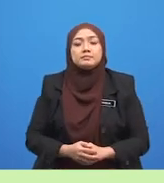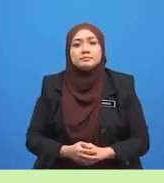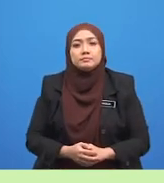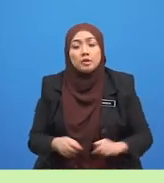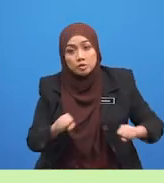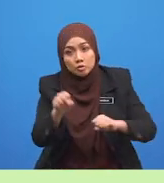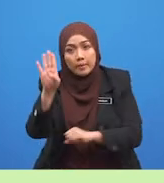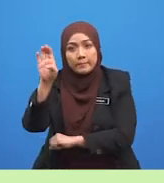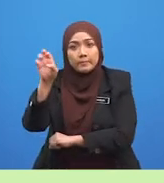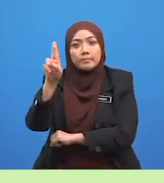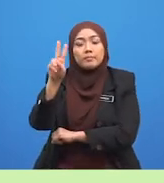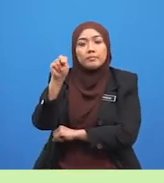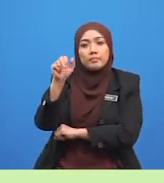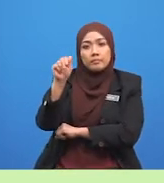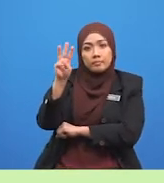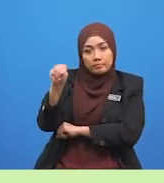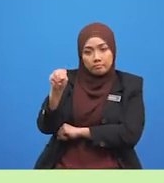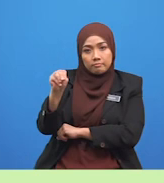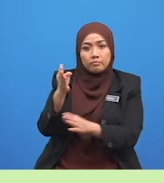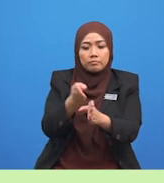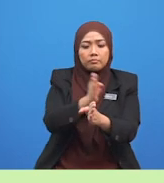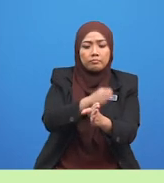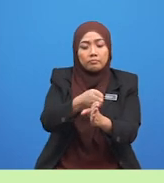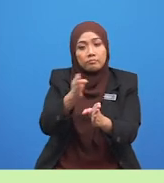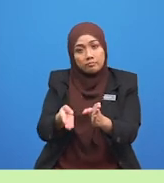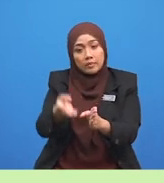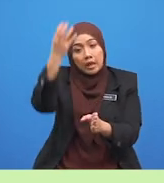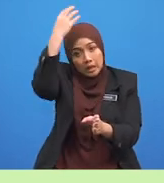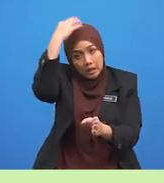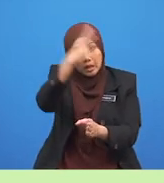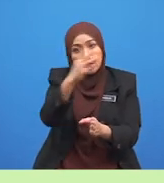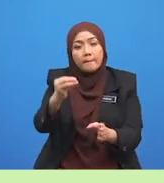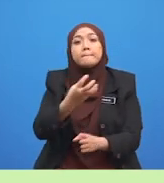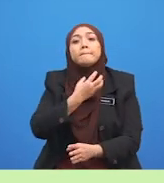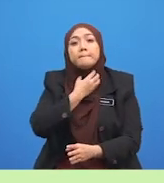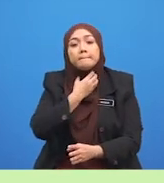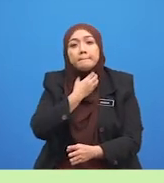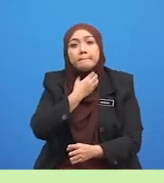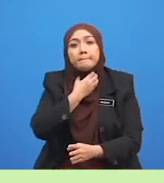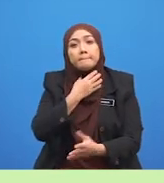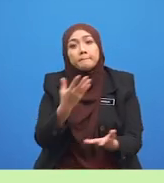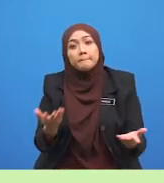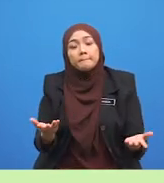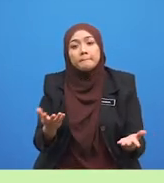Bernam menjadi sempadan semenjadi antara Selangor dan negeri apa?